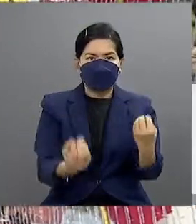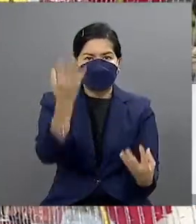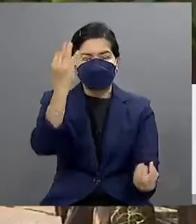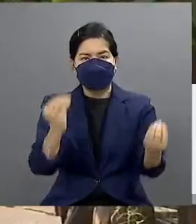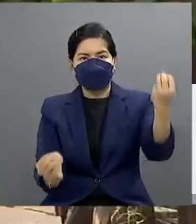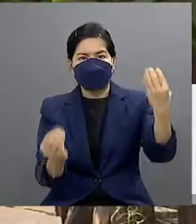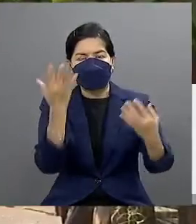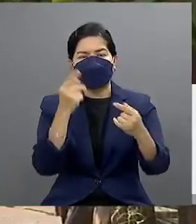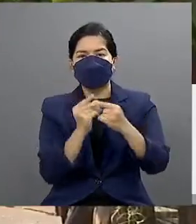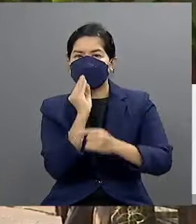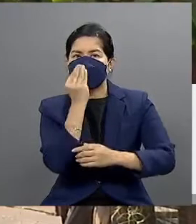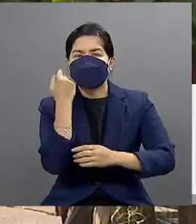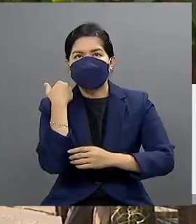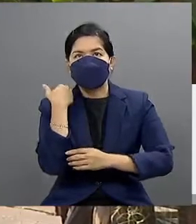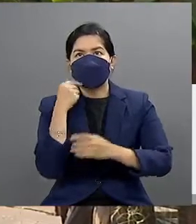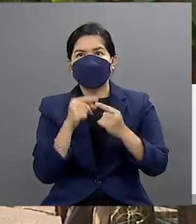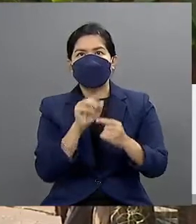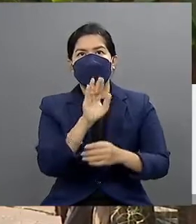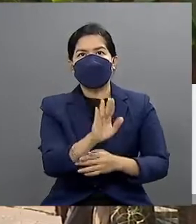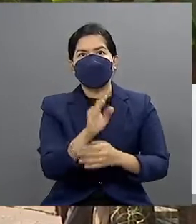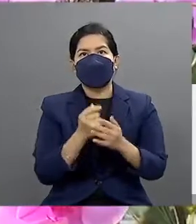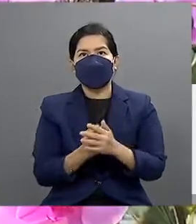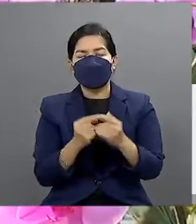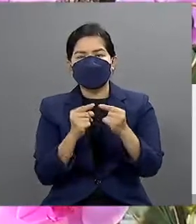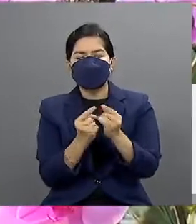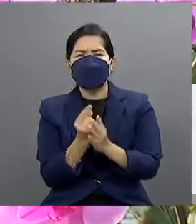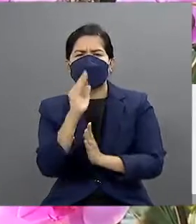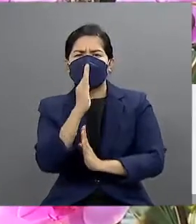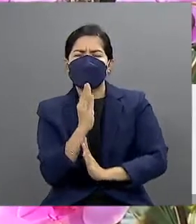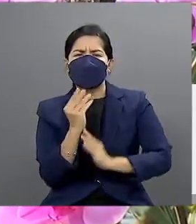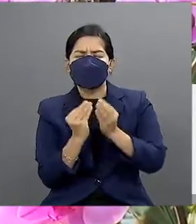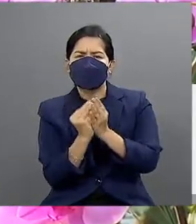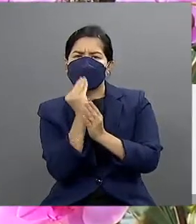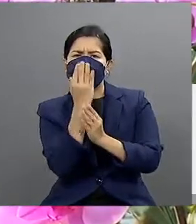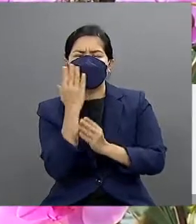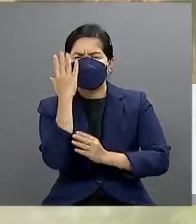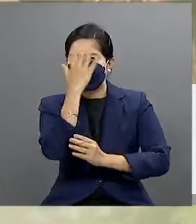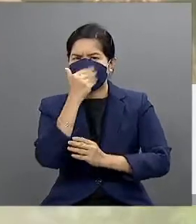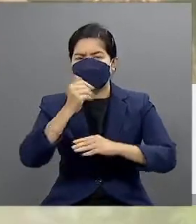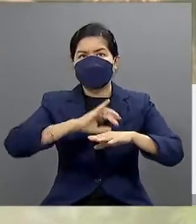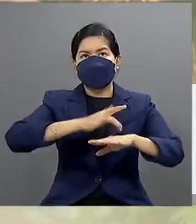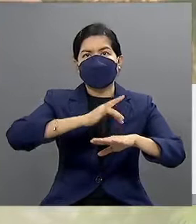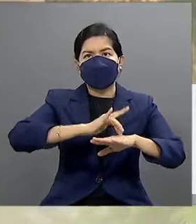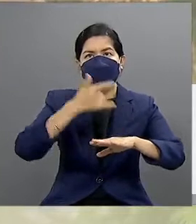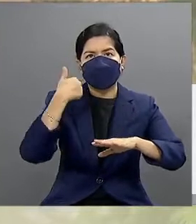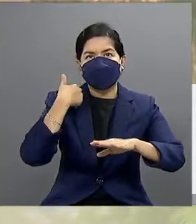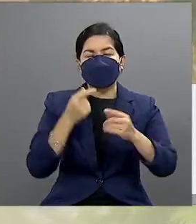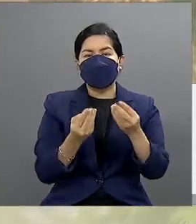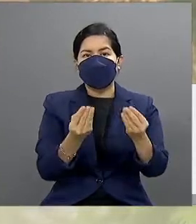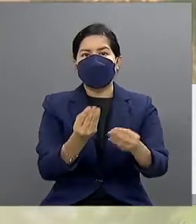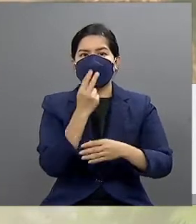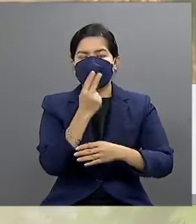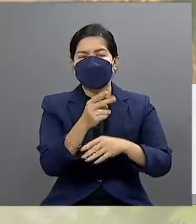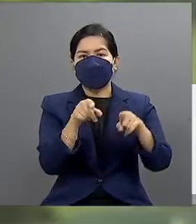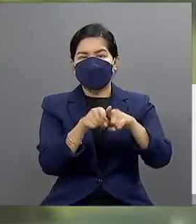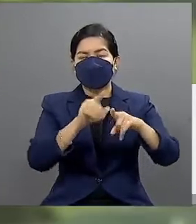พเช่นบริเวณเรือนกล้วยไม้ปีนี้ตกแต่งอย่างสวยงามนะครับให้อยู่เหมือนกับสภาพป่าดิบชื้นมีนักท่องเที่ยวเดินท